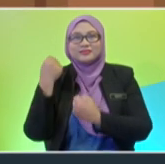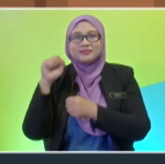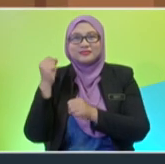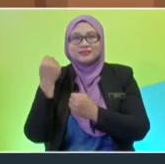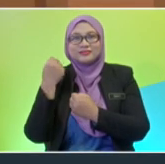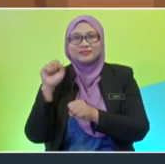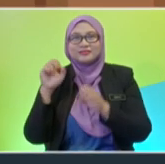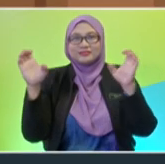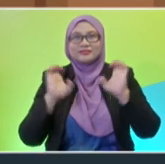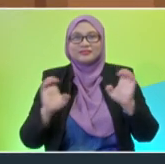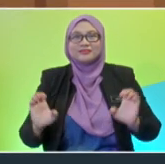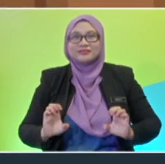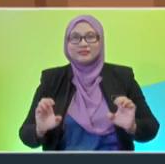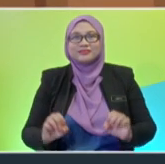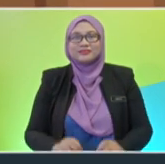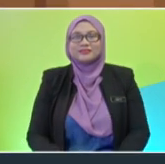membuatkan